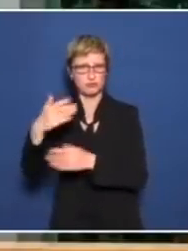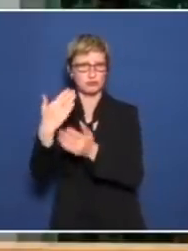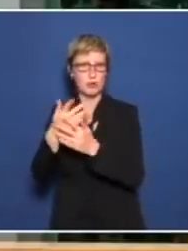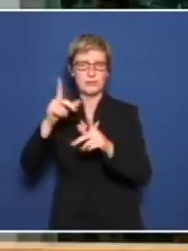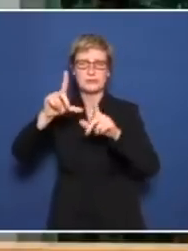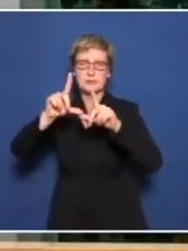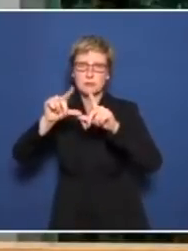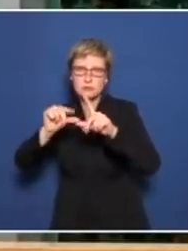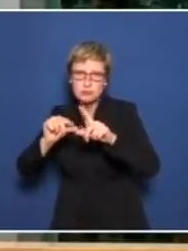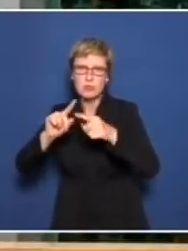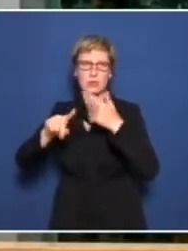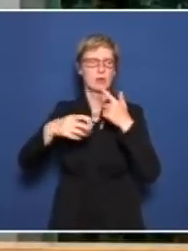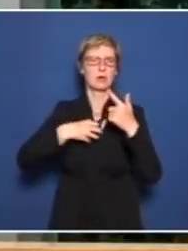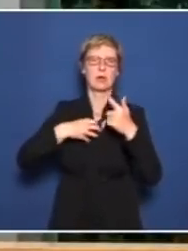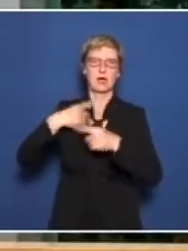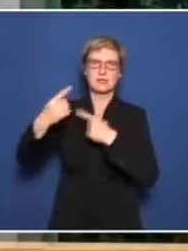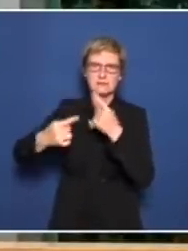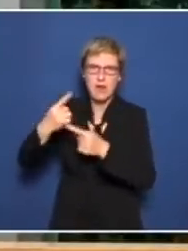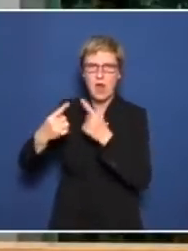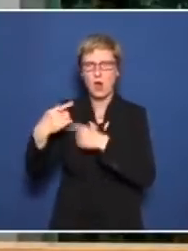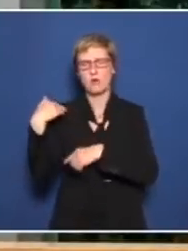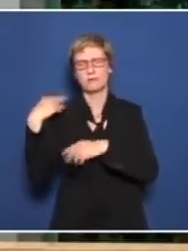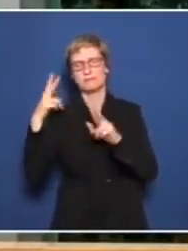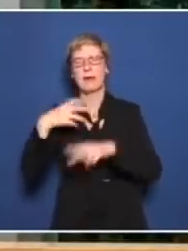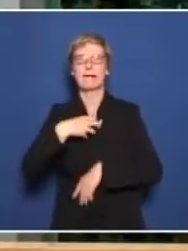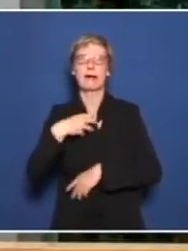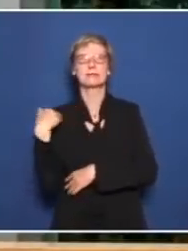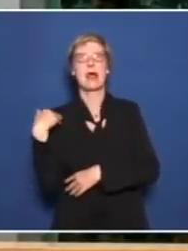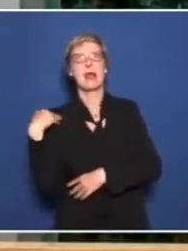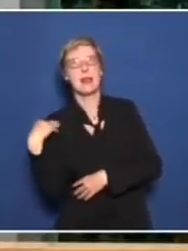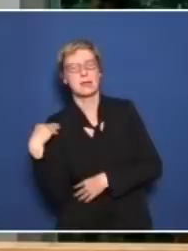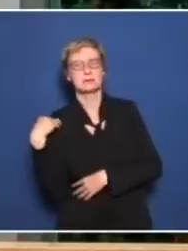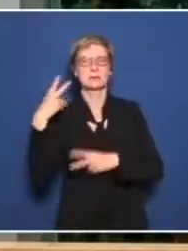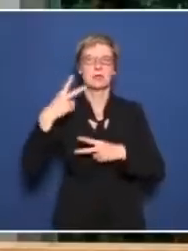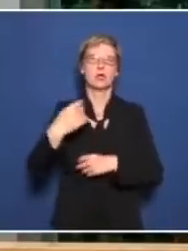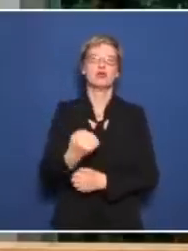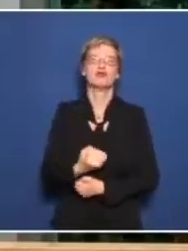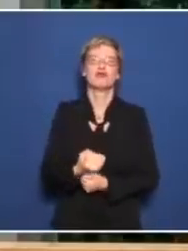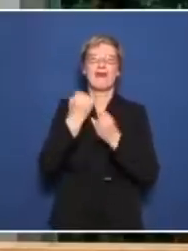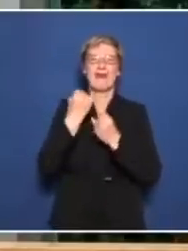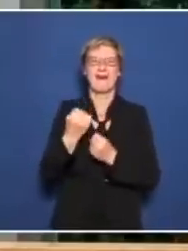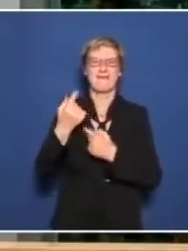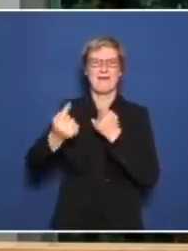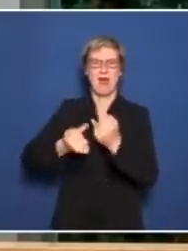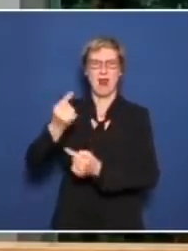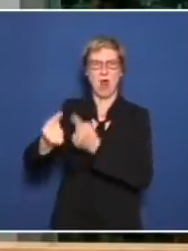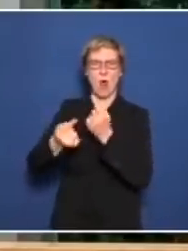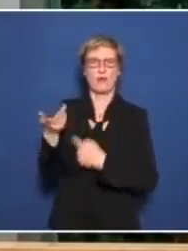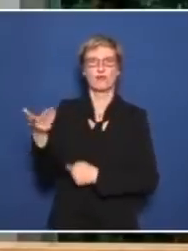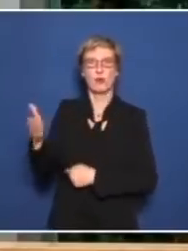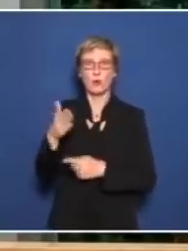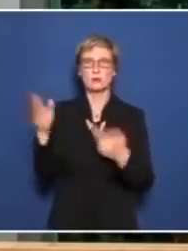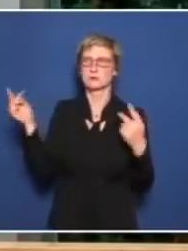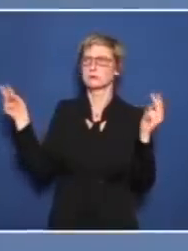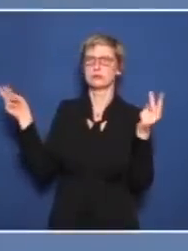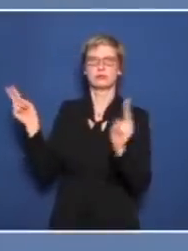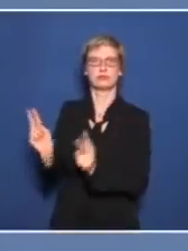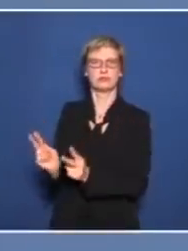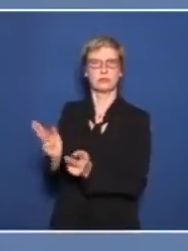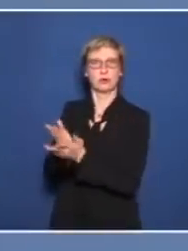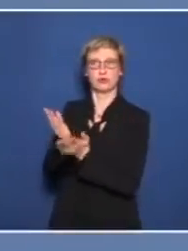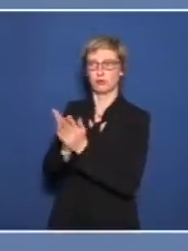Inzidenz, wie Krankheitslast, ist jetzt so ein Wort, aber schwere und schwerste Verläufe, Todesfallzahlen zurückgehen.